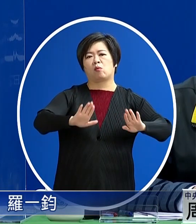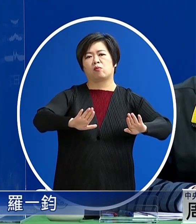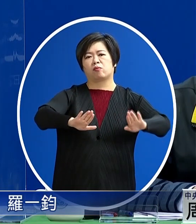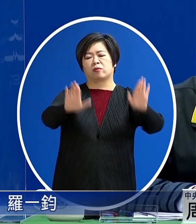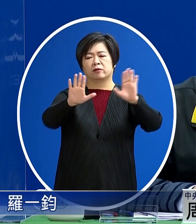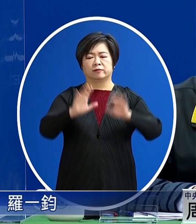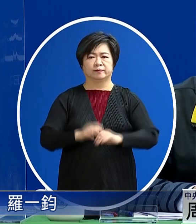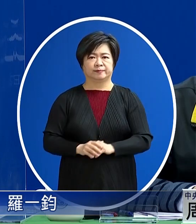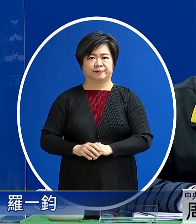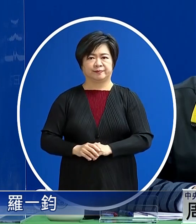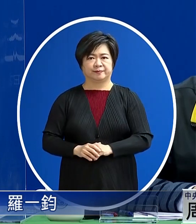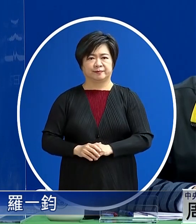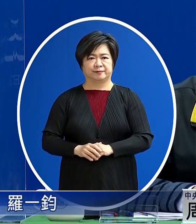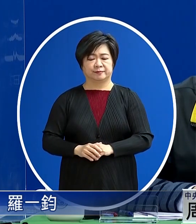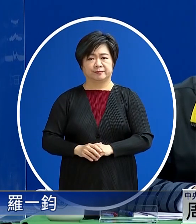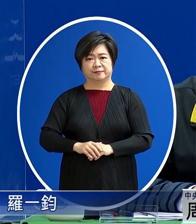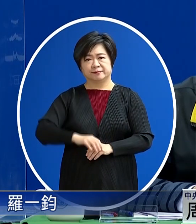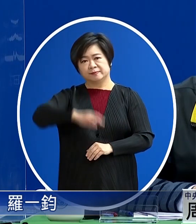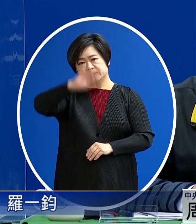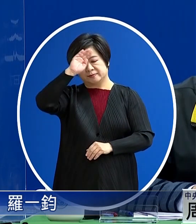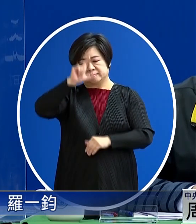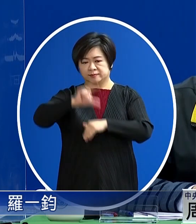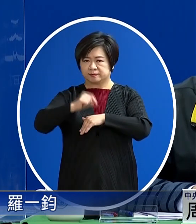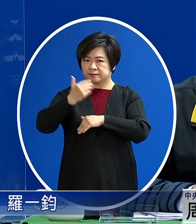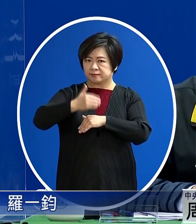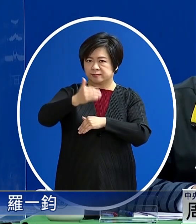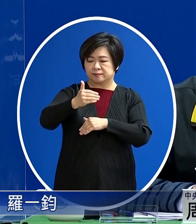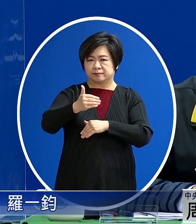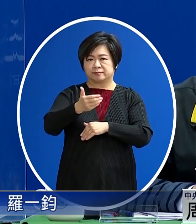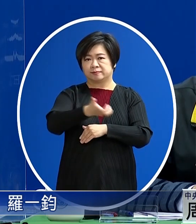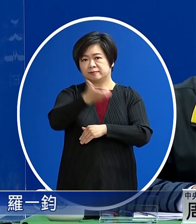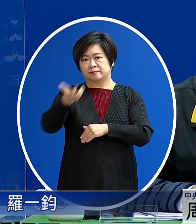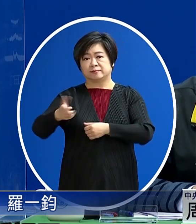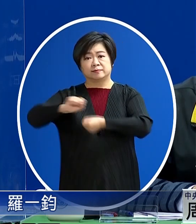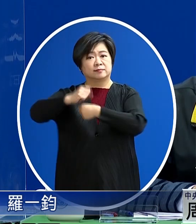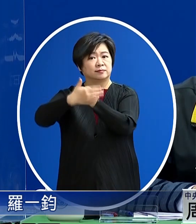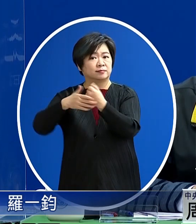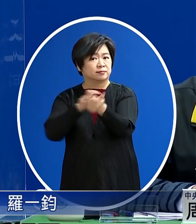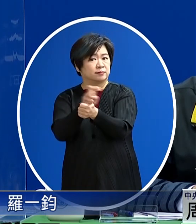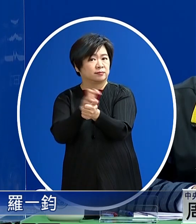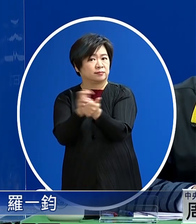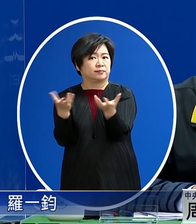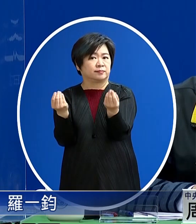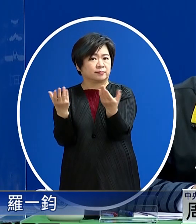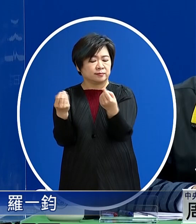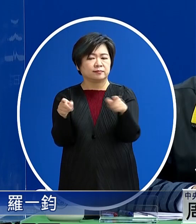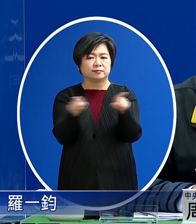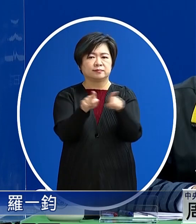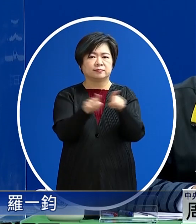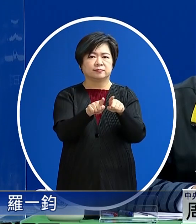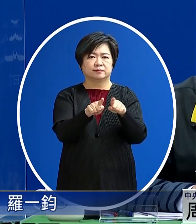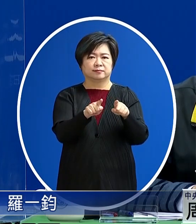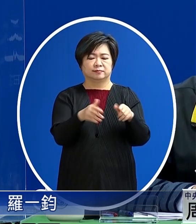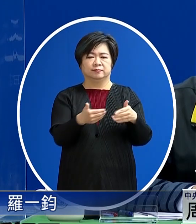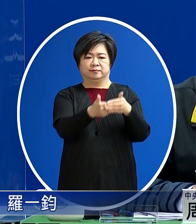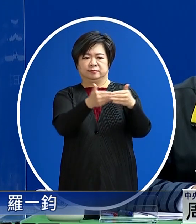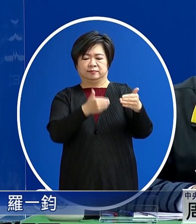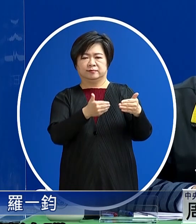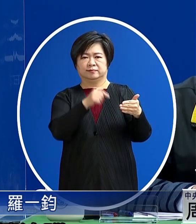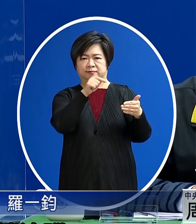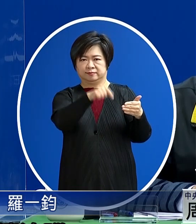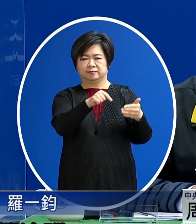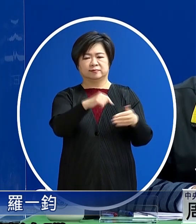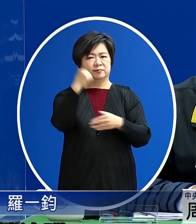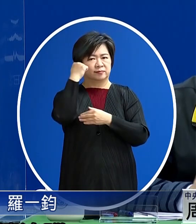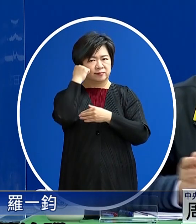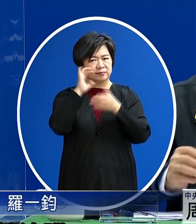这个整个病程当中都不需要住到加护病房去，那在一般的这个隔离负压隔离病房里面继续